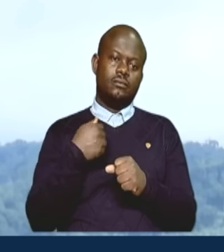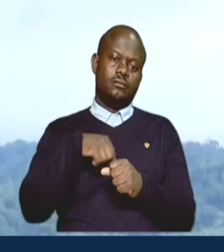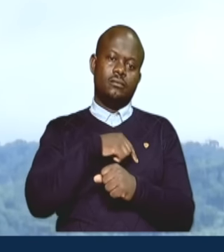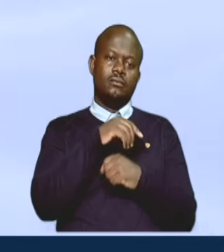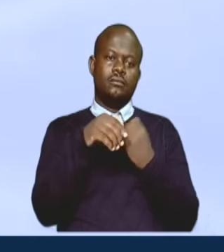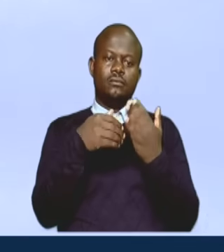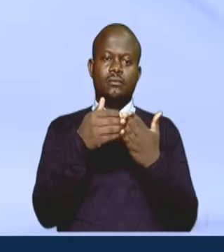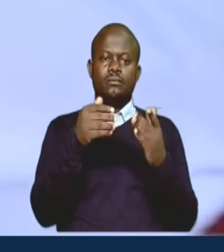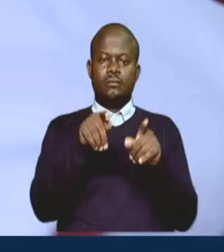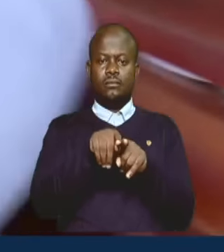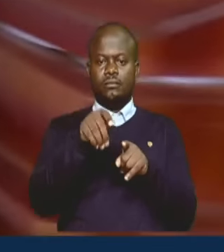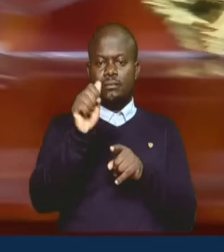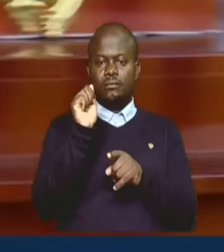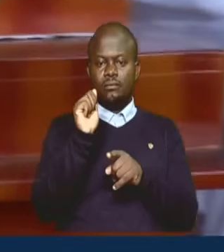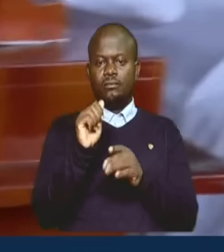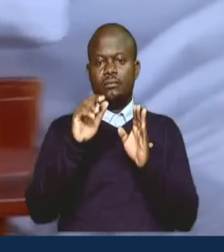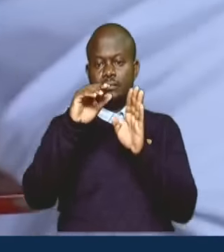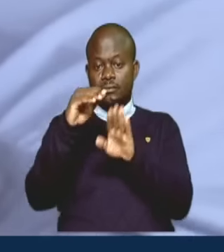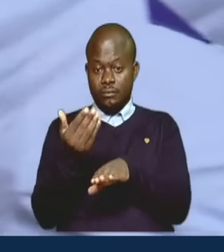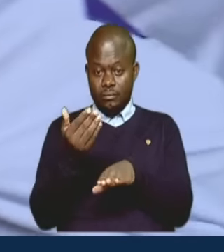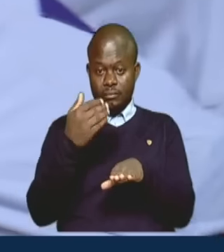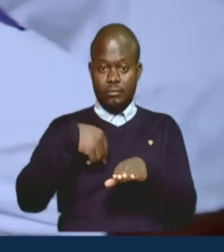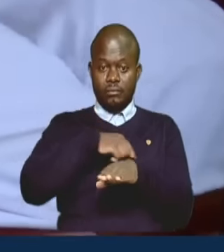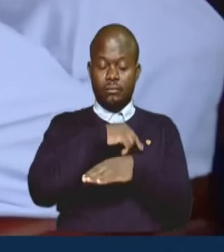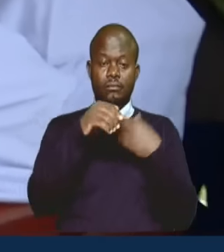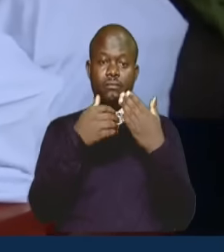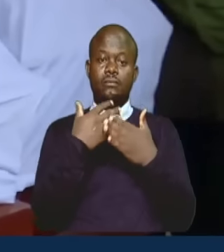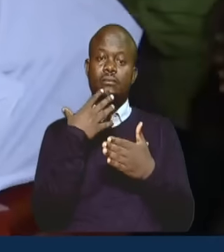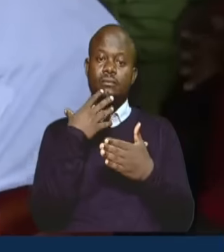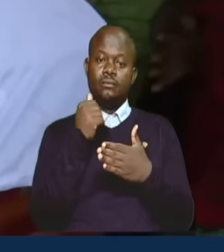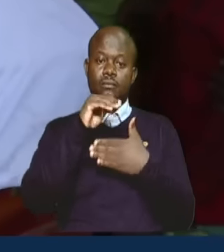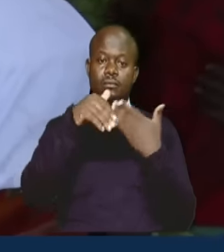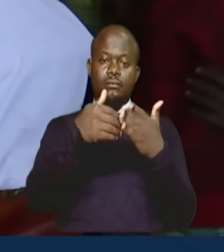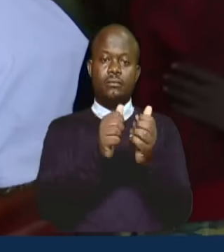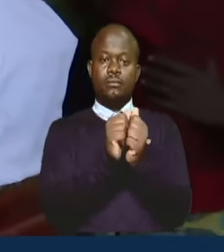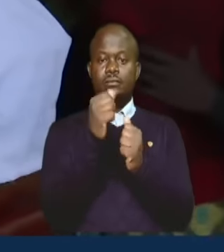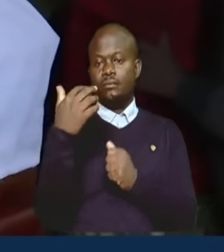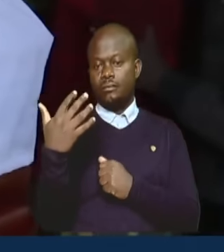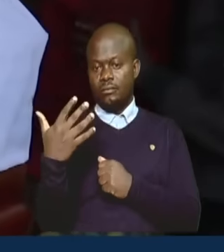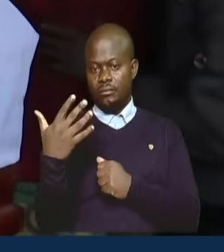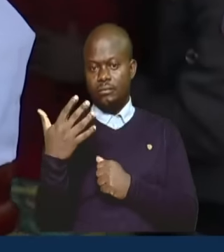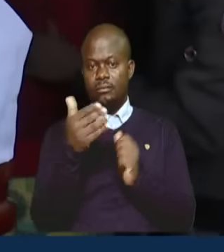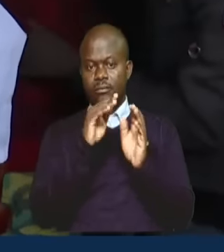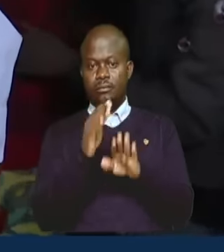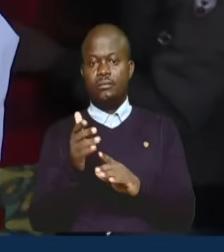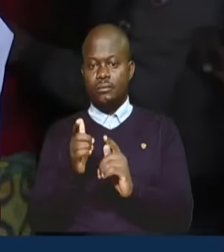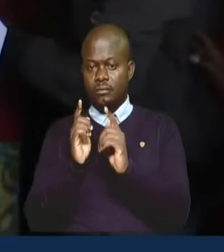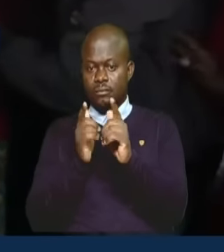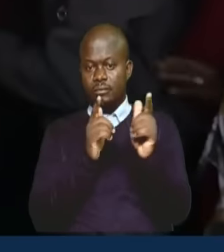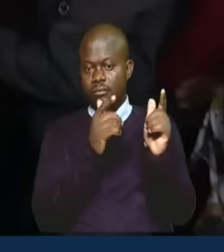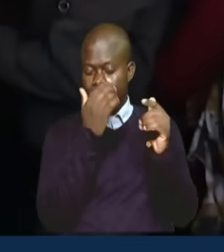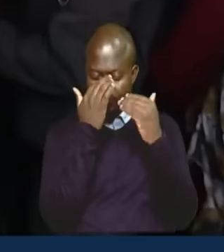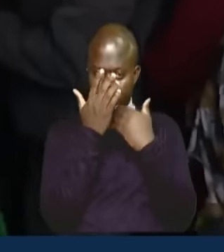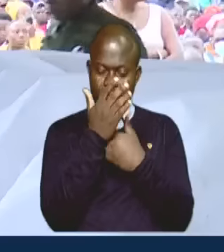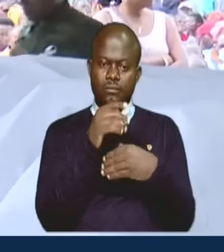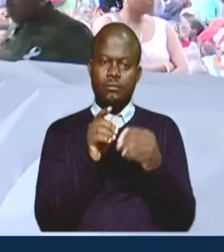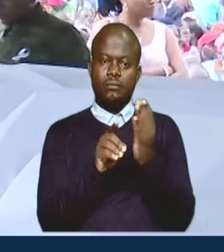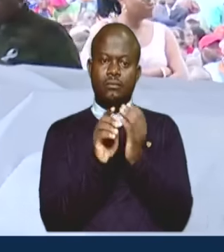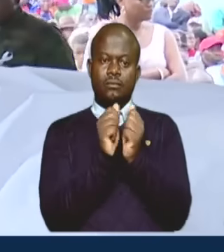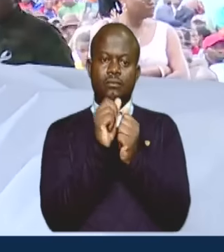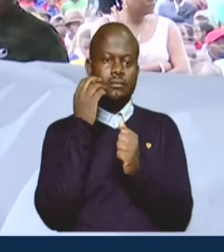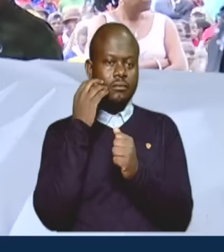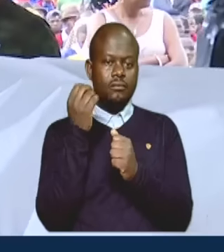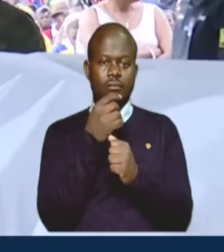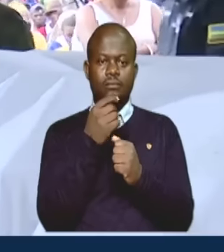haruriye. Abaguye muri raswa bashyinguye kuri uyu wa gatanu bose hamwe ni batanu, bapfuye barashwe mu rukerera rwo ku wa 13 Gushyingo uyu